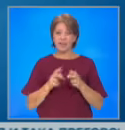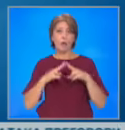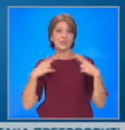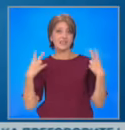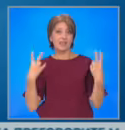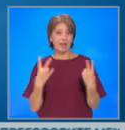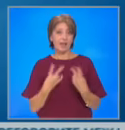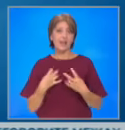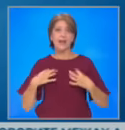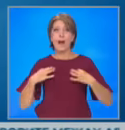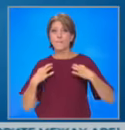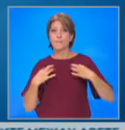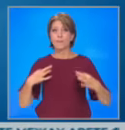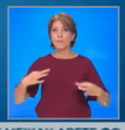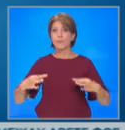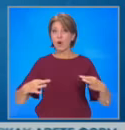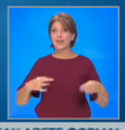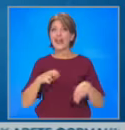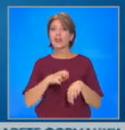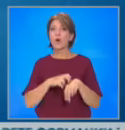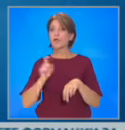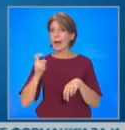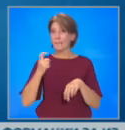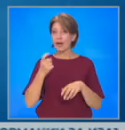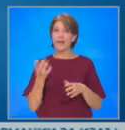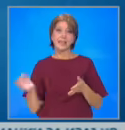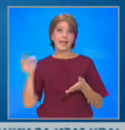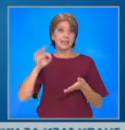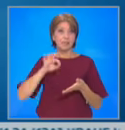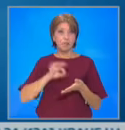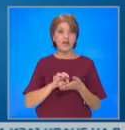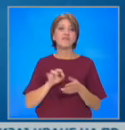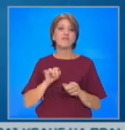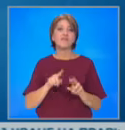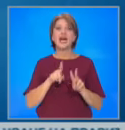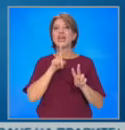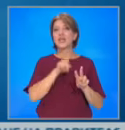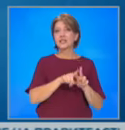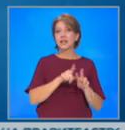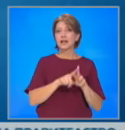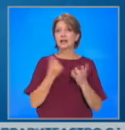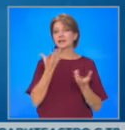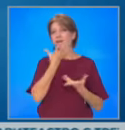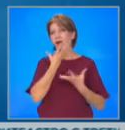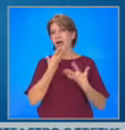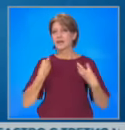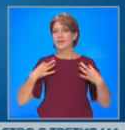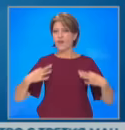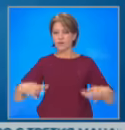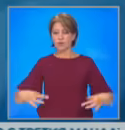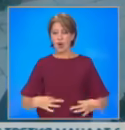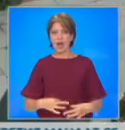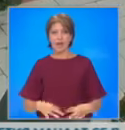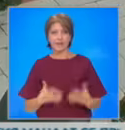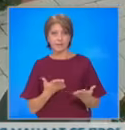фиеста, организирана от Dolce & Gabbana. Тя се появи в профила си в Инстаграм с зашеметяващи туалети на прочутите дизайнери.